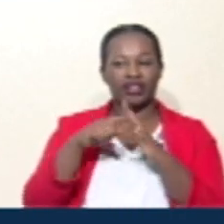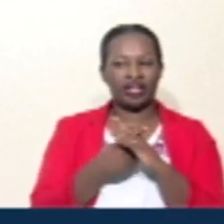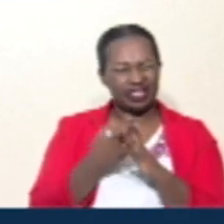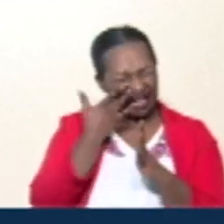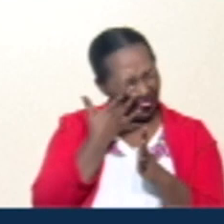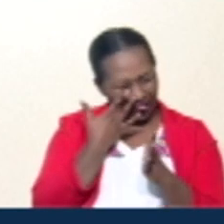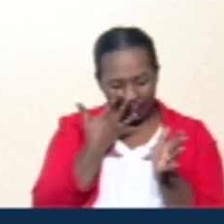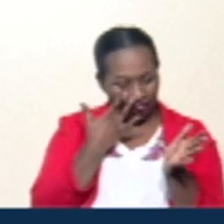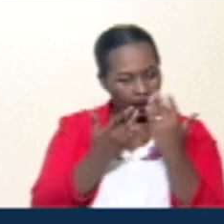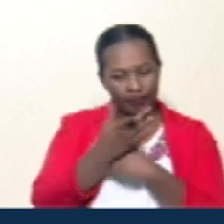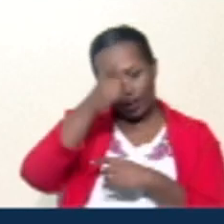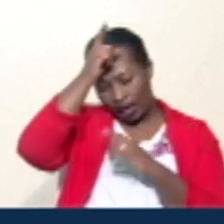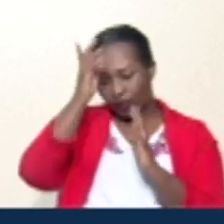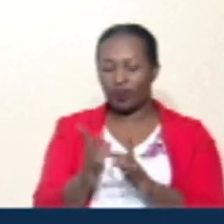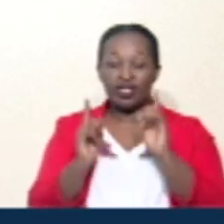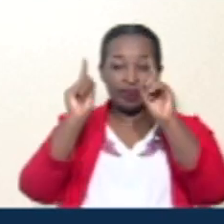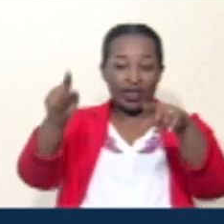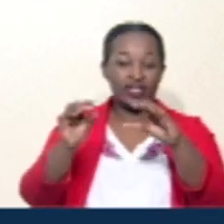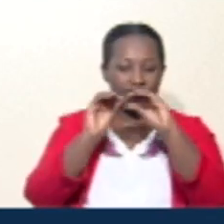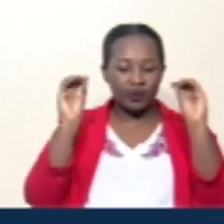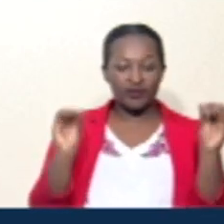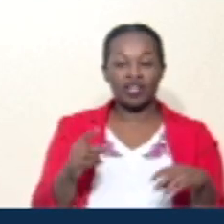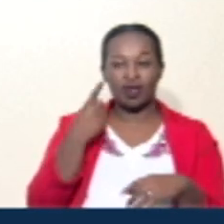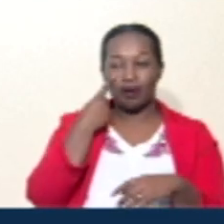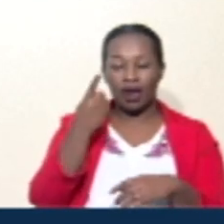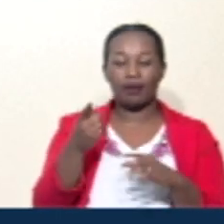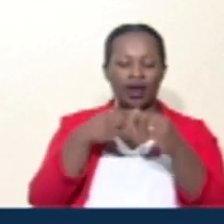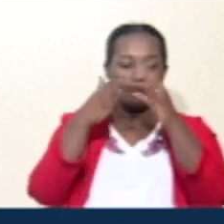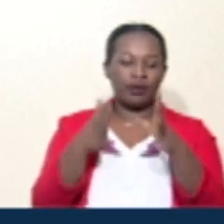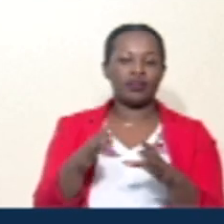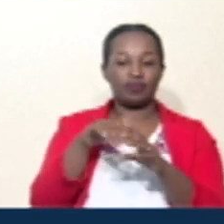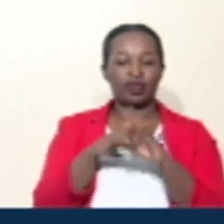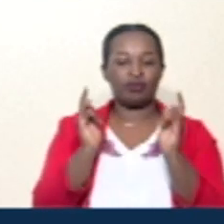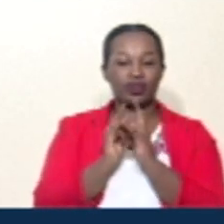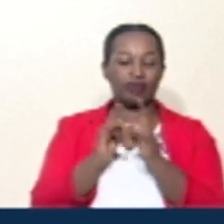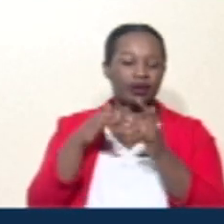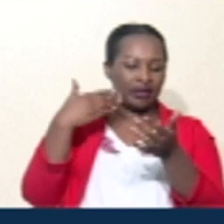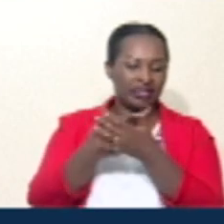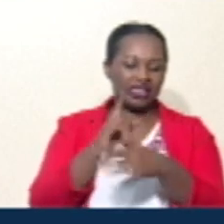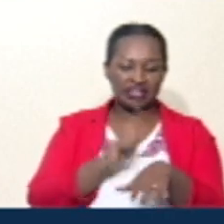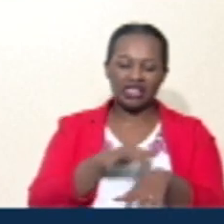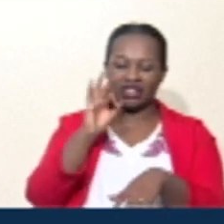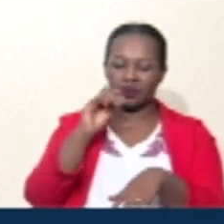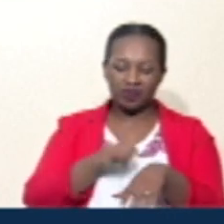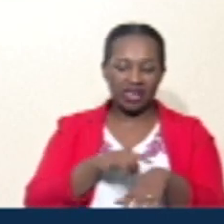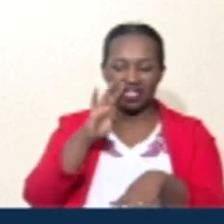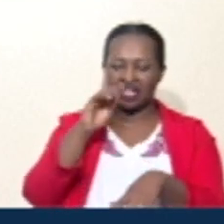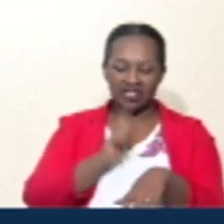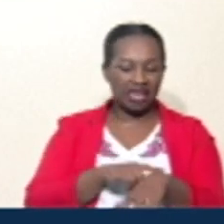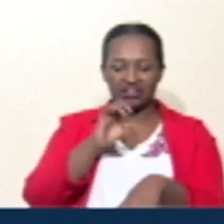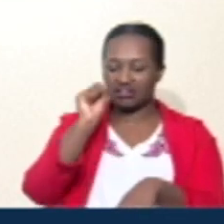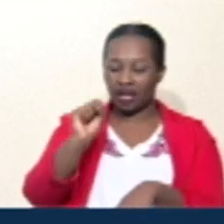kare abaturage bakazinduka baza ku biro bagasanga abayobozi bari mu nama, bikagera saa 3 saa 4 saa 5 kandi abaturage